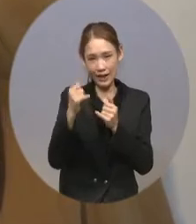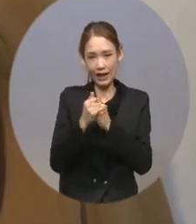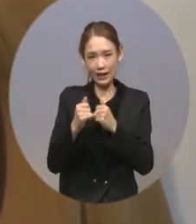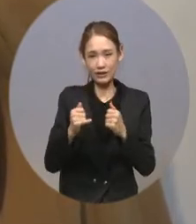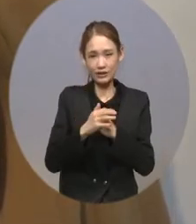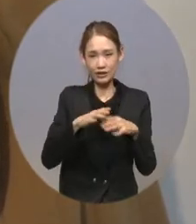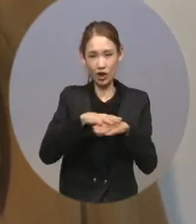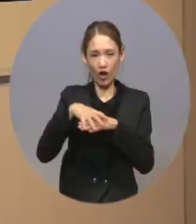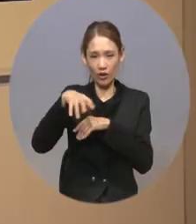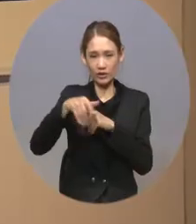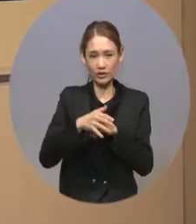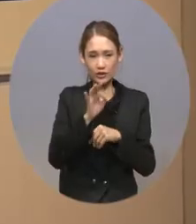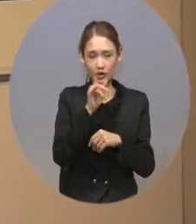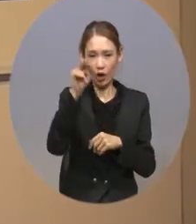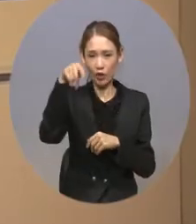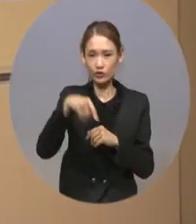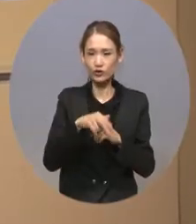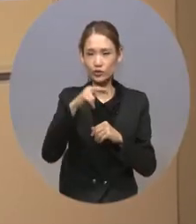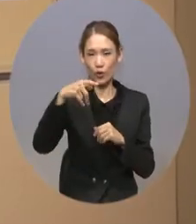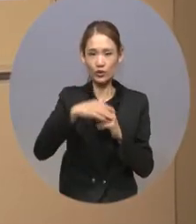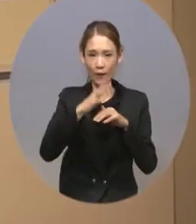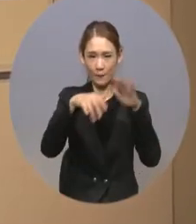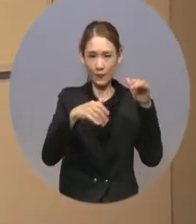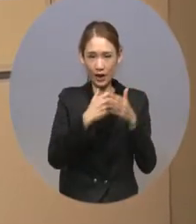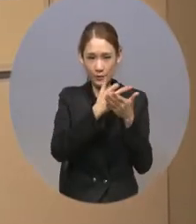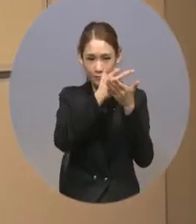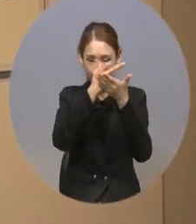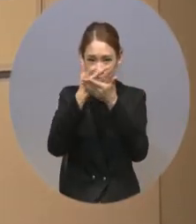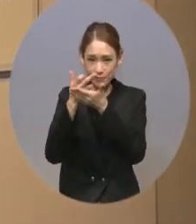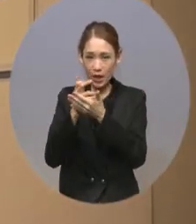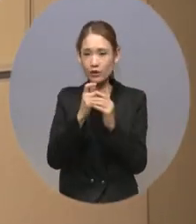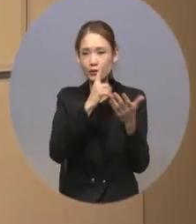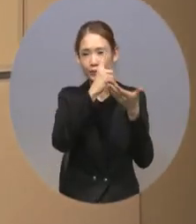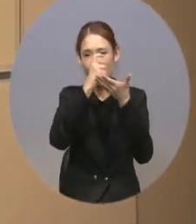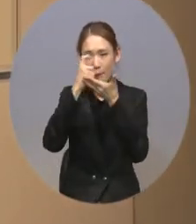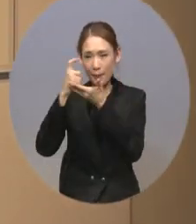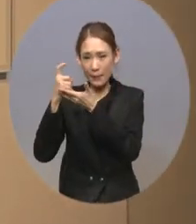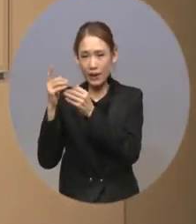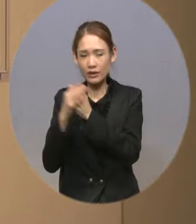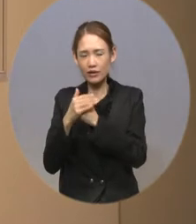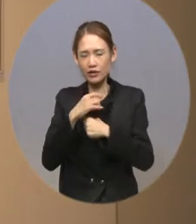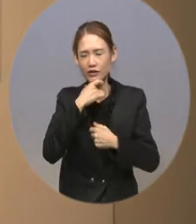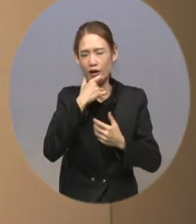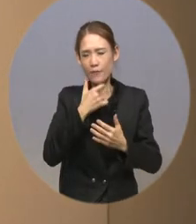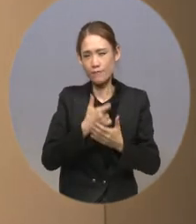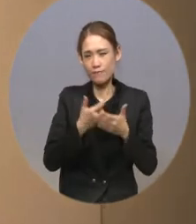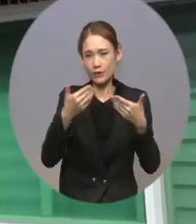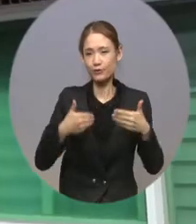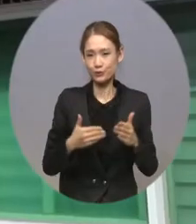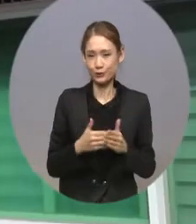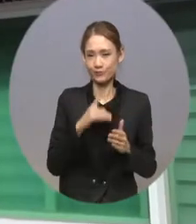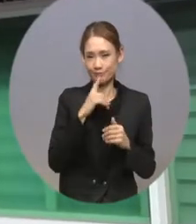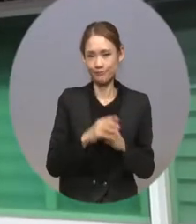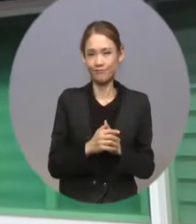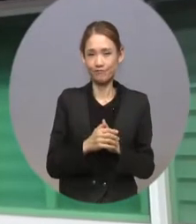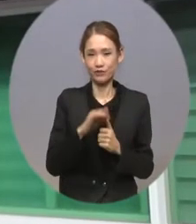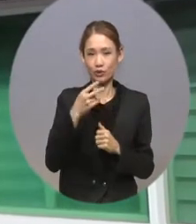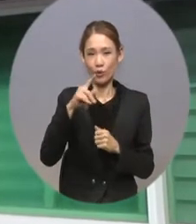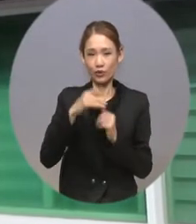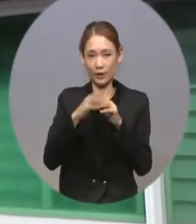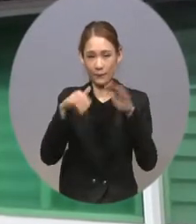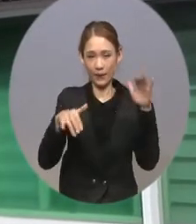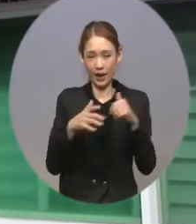알려진 여수 도성마을을 카메라 렌즈에 담아 전시해 잔잔한 감동을 주고 있습니다. 도성마을